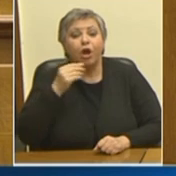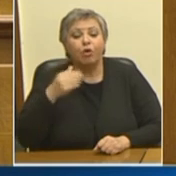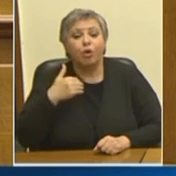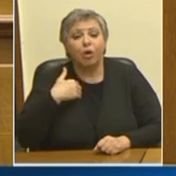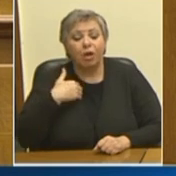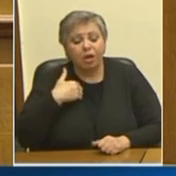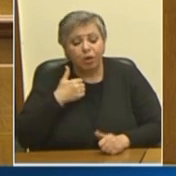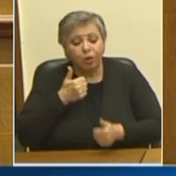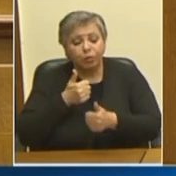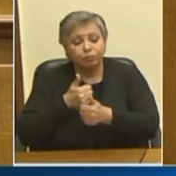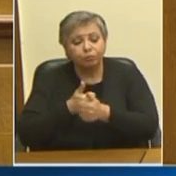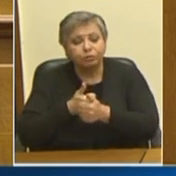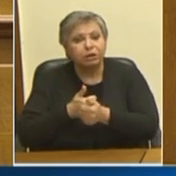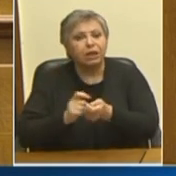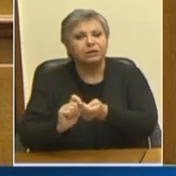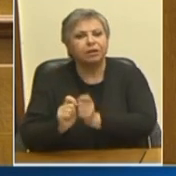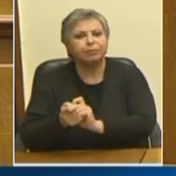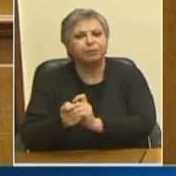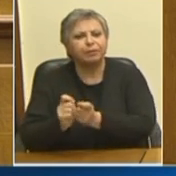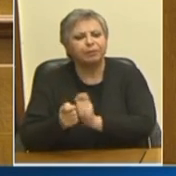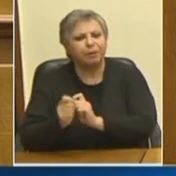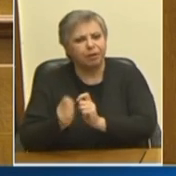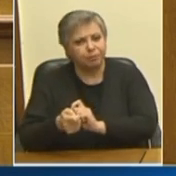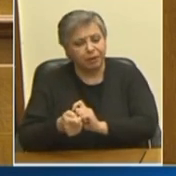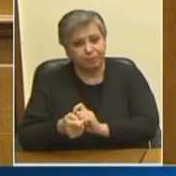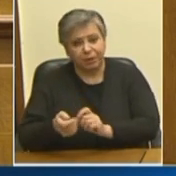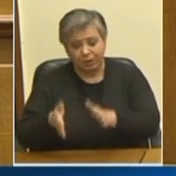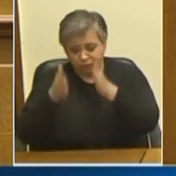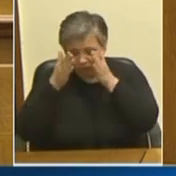χριστιανός. Δεν ήμουν θρησκόληπτος, απλά αγαπούσα την Εκκλησία.